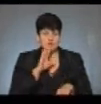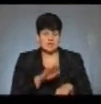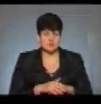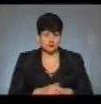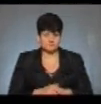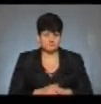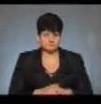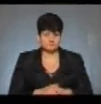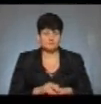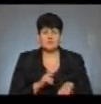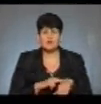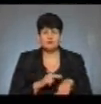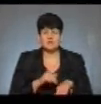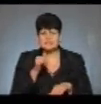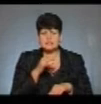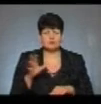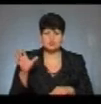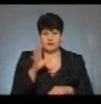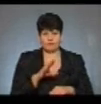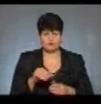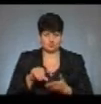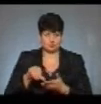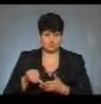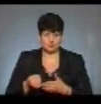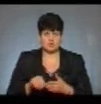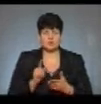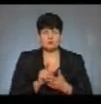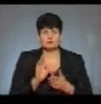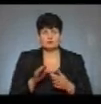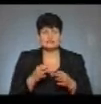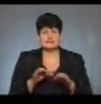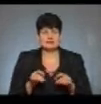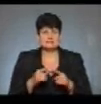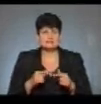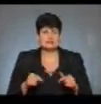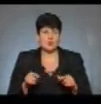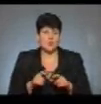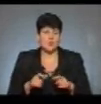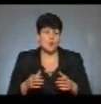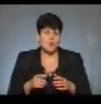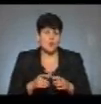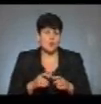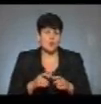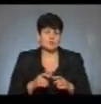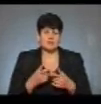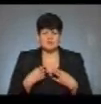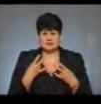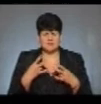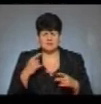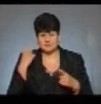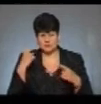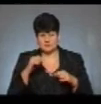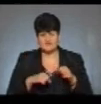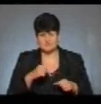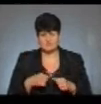Ні, поліція не може всюди бути, має бути незалежний орган. Так, але давайте так, нам не треба видумувати велосипеда. Все